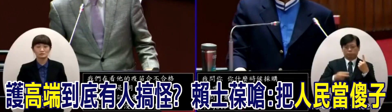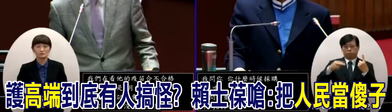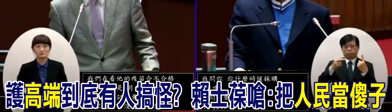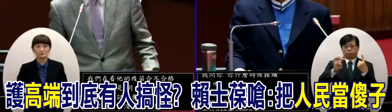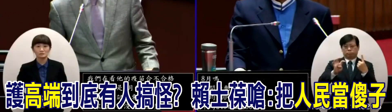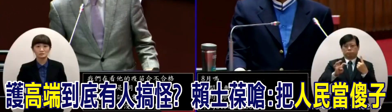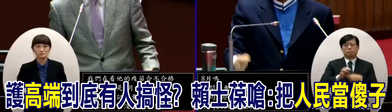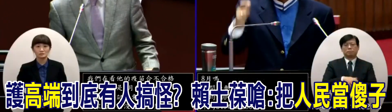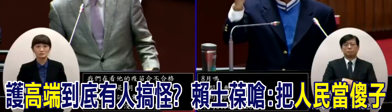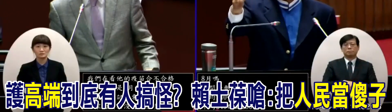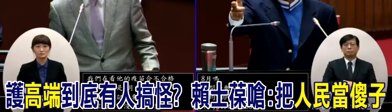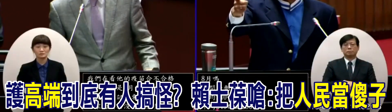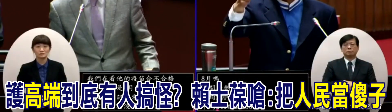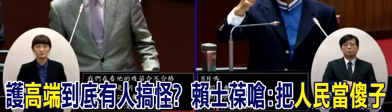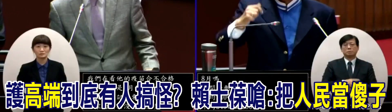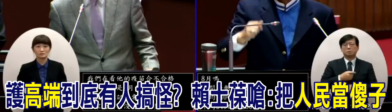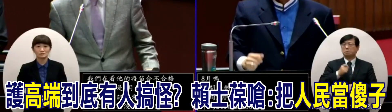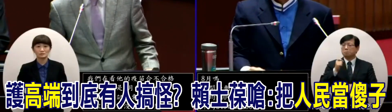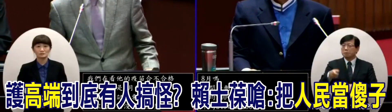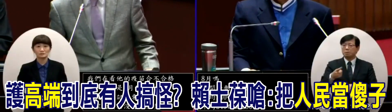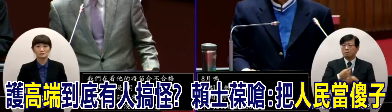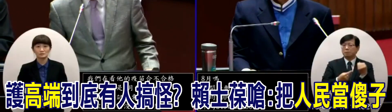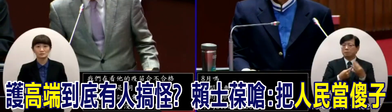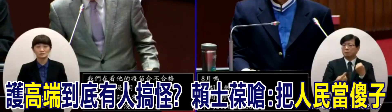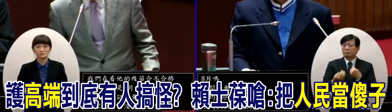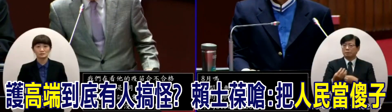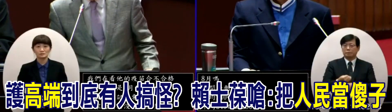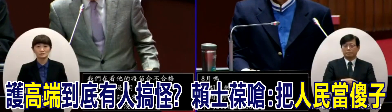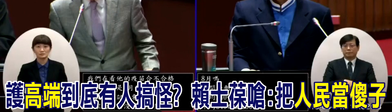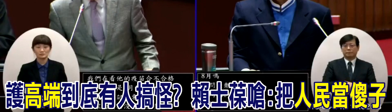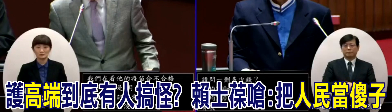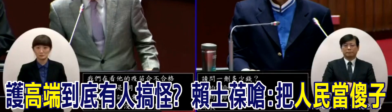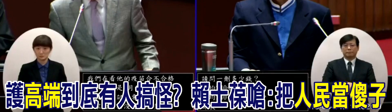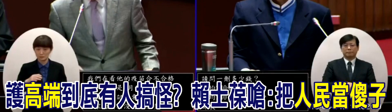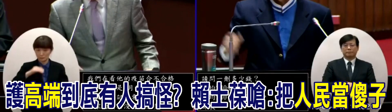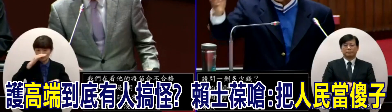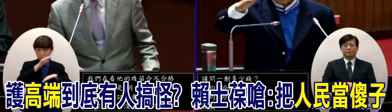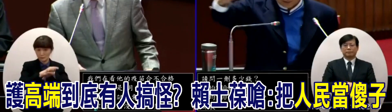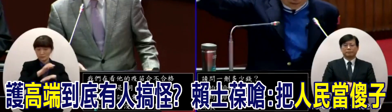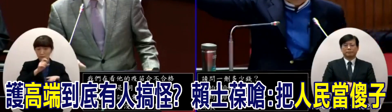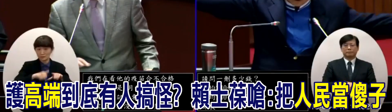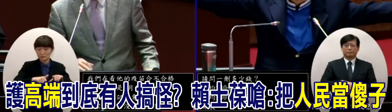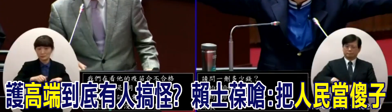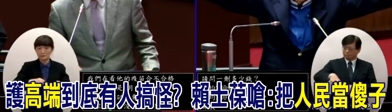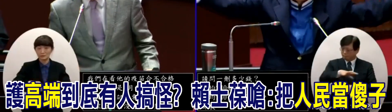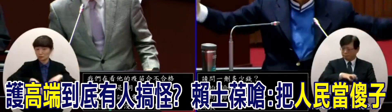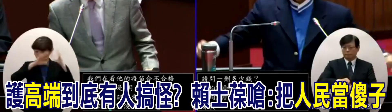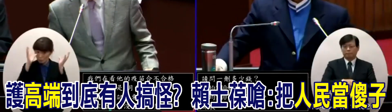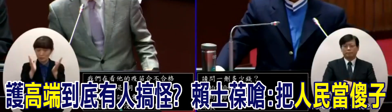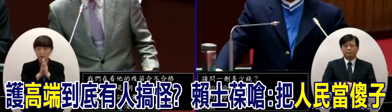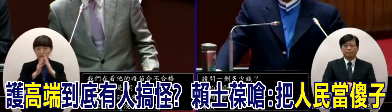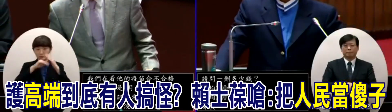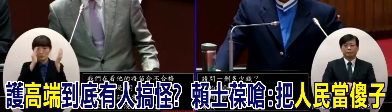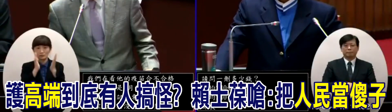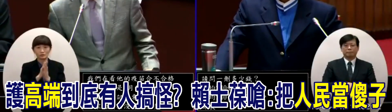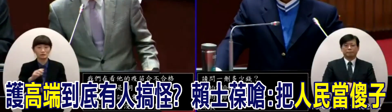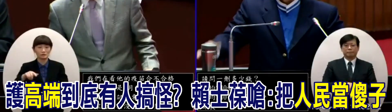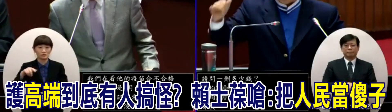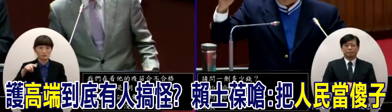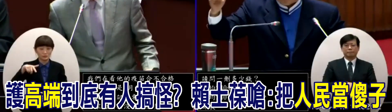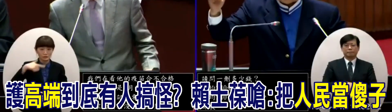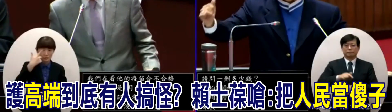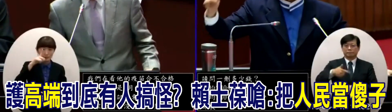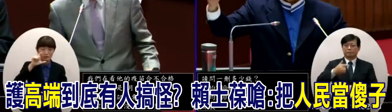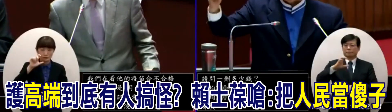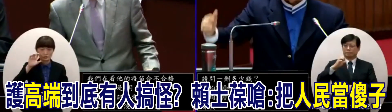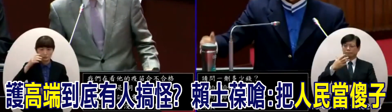240，你总共采购几剂？ 高端的 不总共不是、啊、全部 大概是690